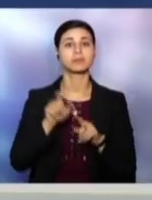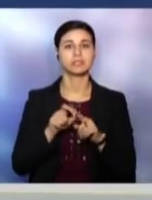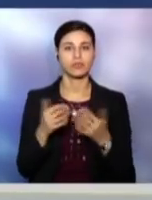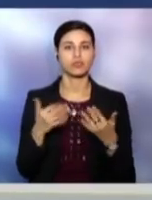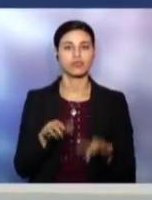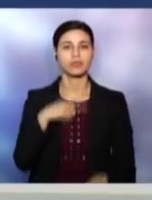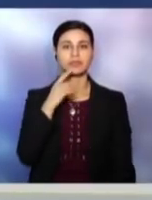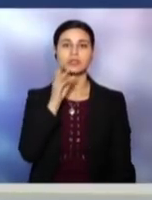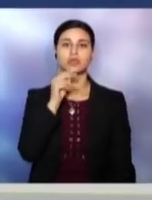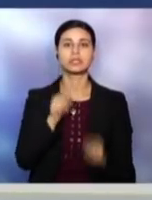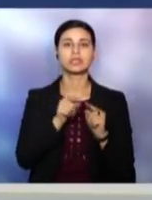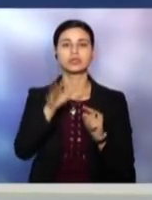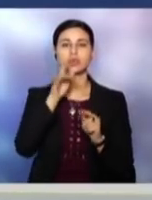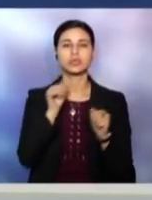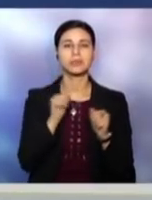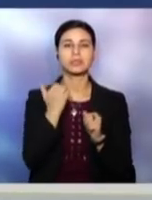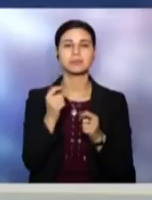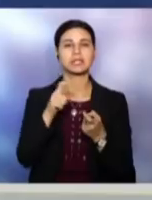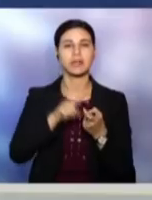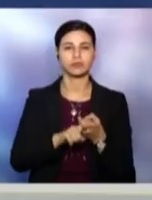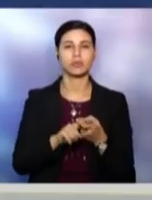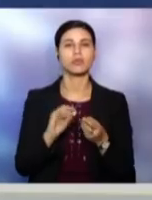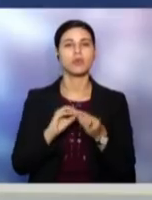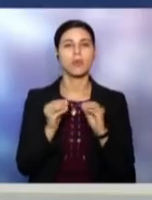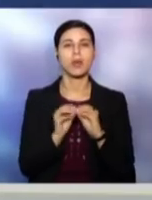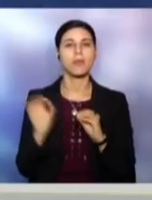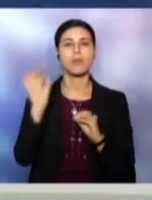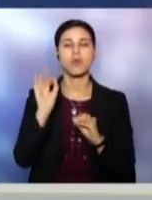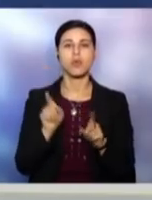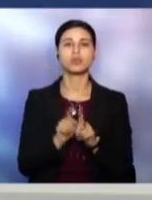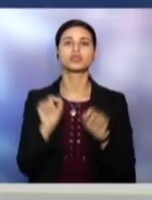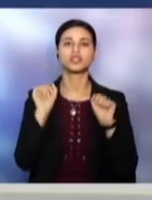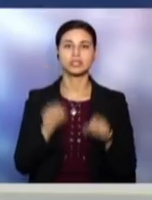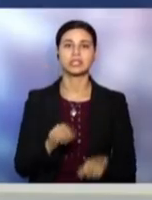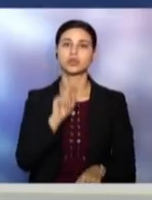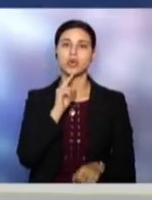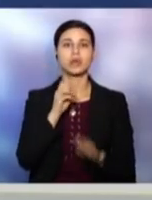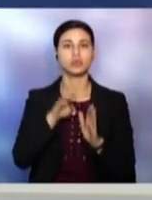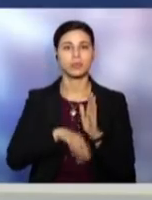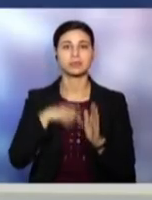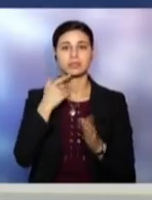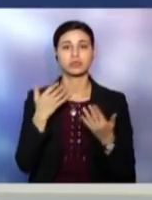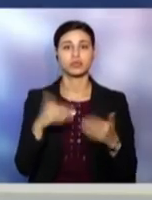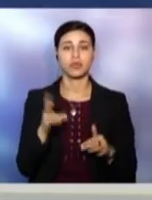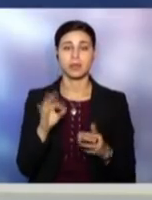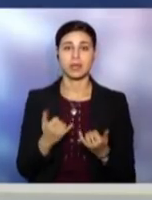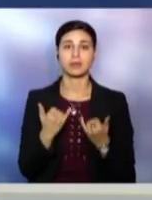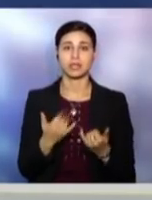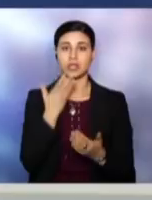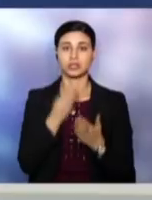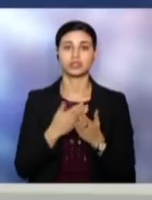როდესაც სეზონური პრობლემების რაობაზე, მათ შესაძლო გართულებებზე ვისაუბრეთ, მაგრამ დღეს ჩვენ